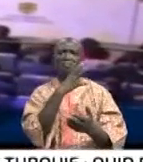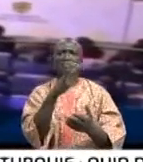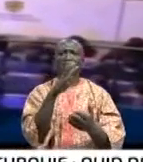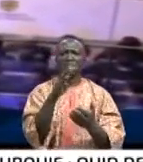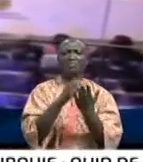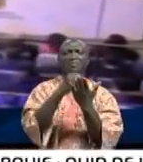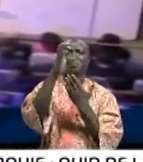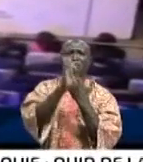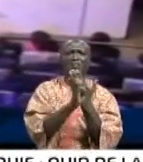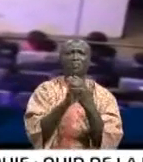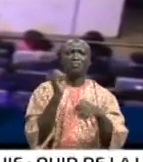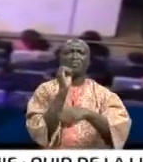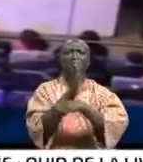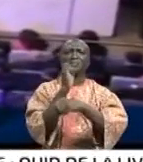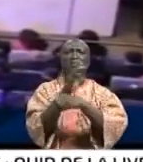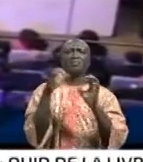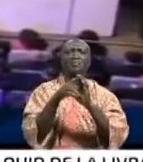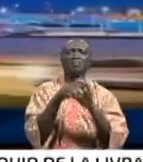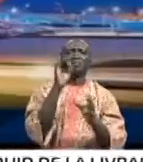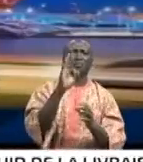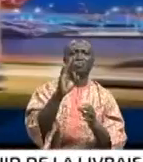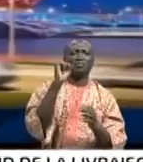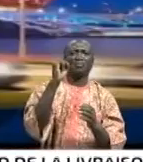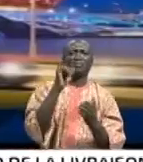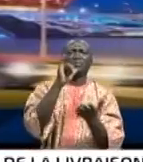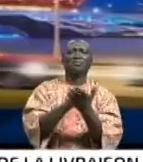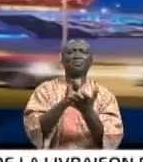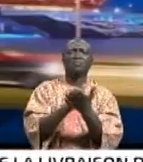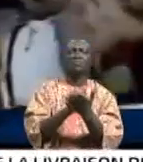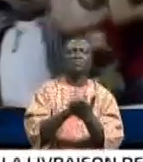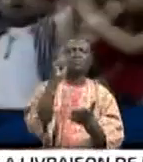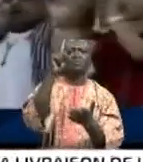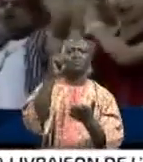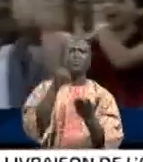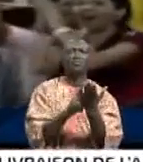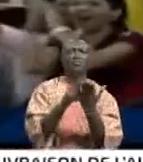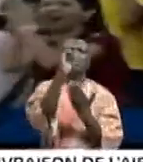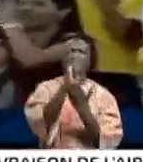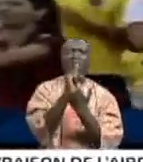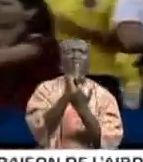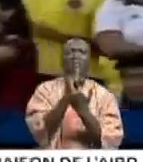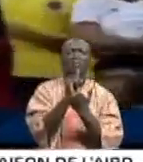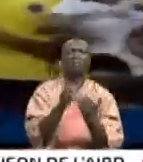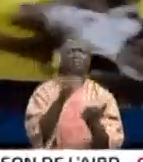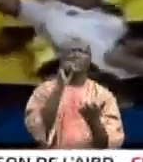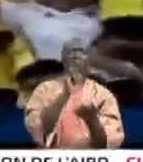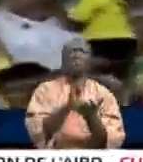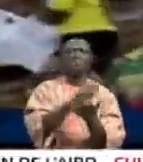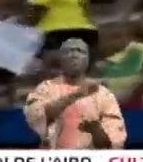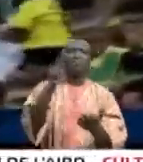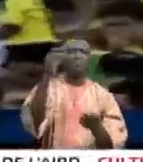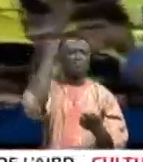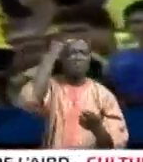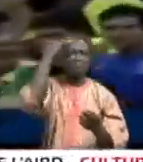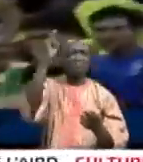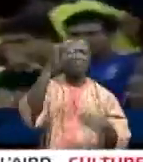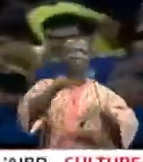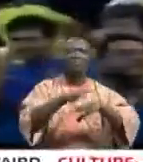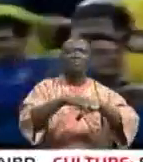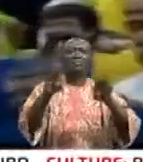conseil de la FIFA c'est un projet c'est une idée comme la Coupe du monde à 40 qui est encore sur la table